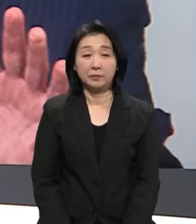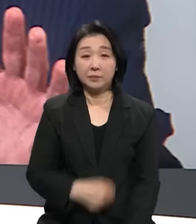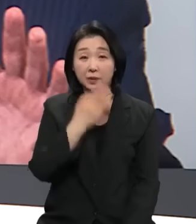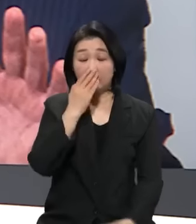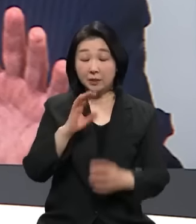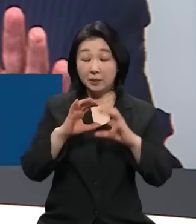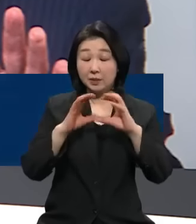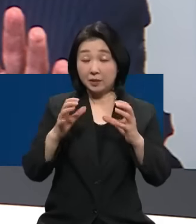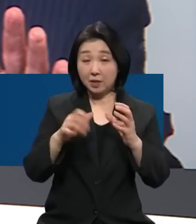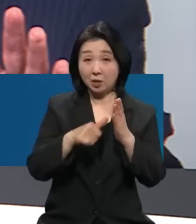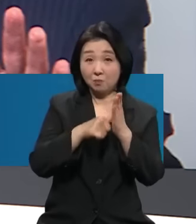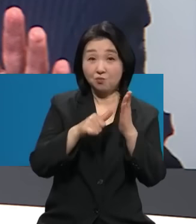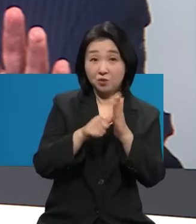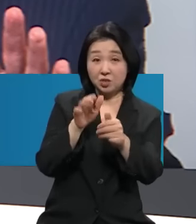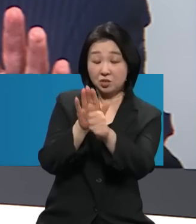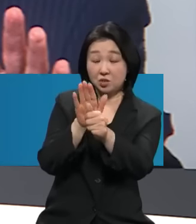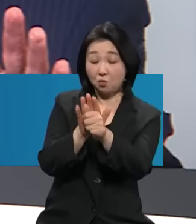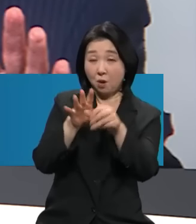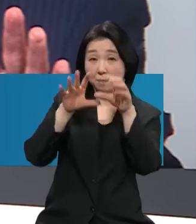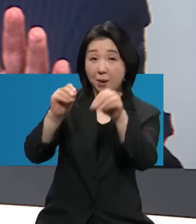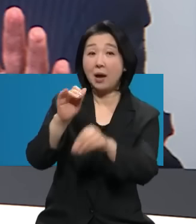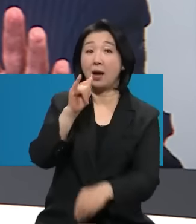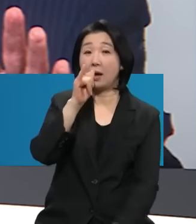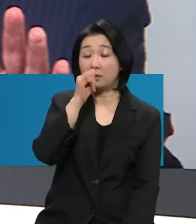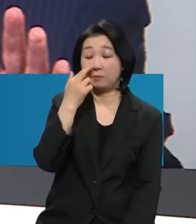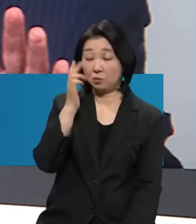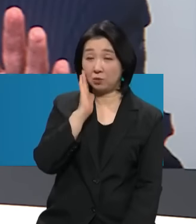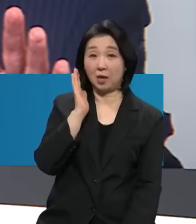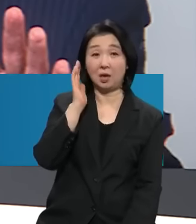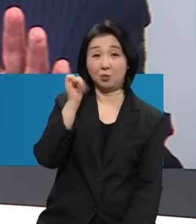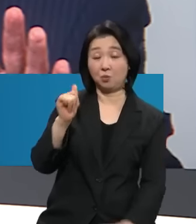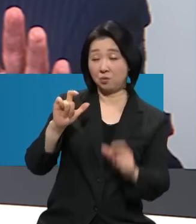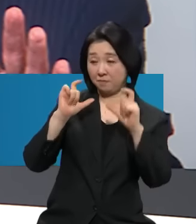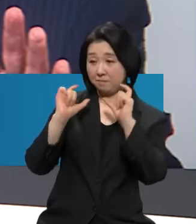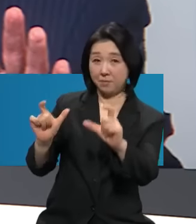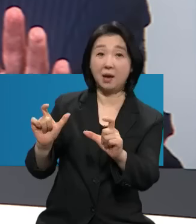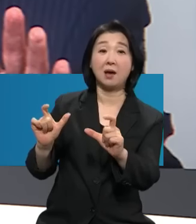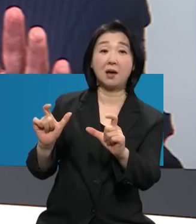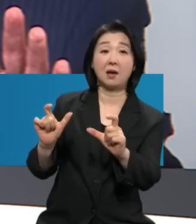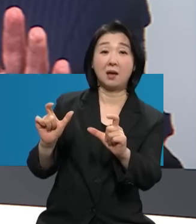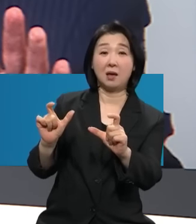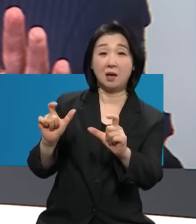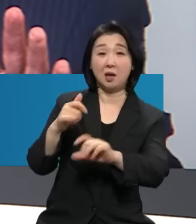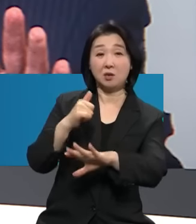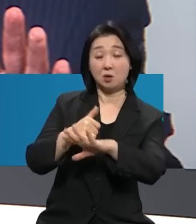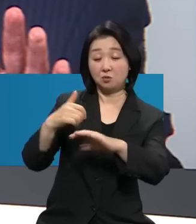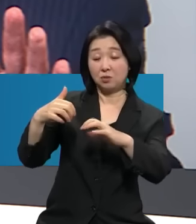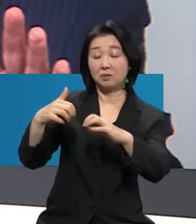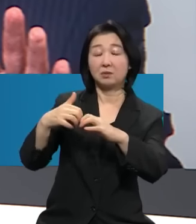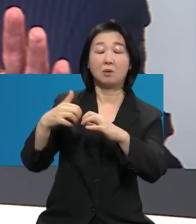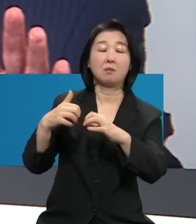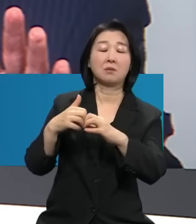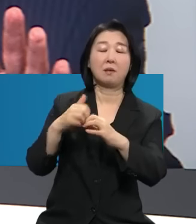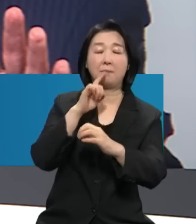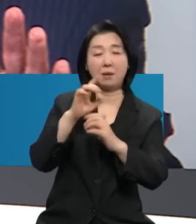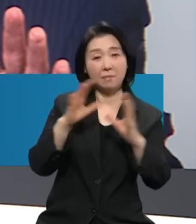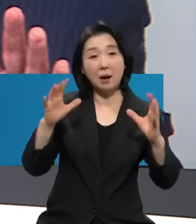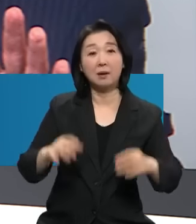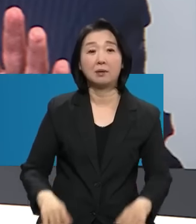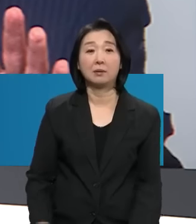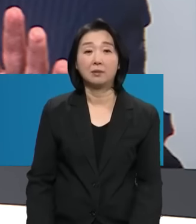이스라엘의 무기 지원을 중단할 수 있다는 바이든 미국 대통령의 최후통첩에 정쟁의 중심에 놓였습니다